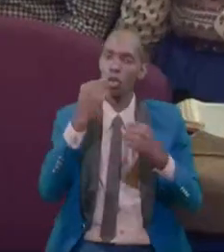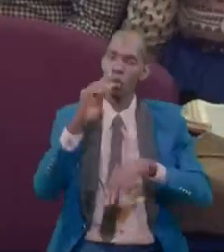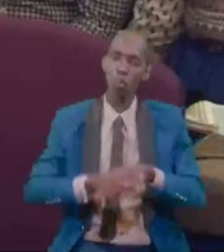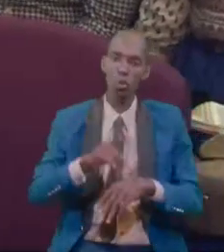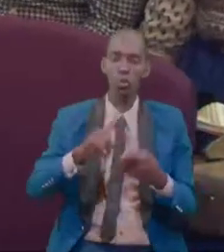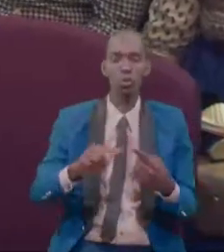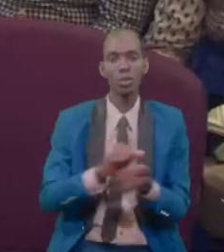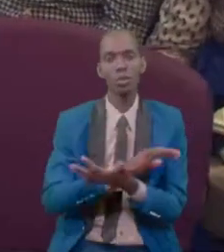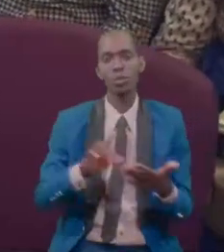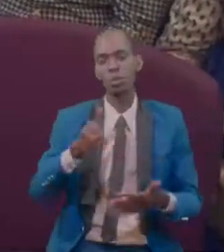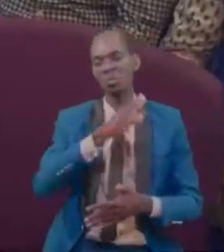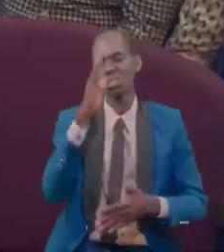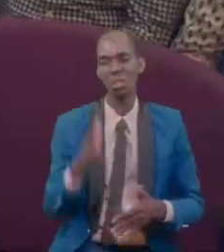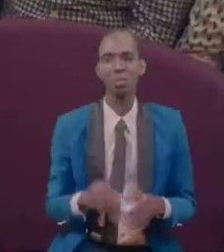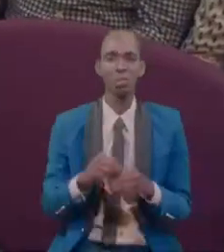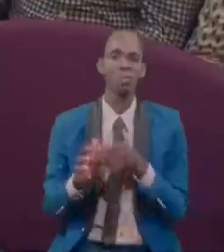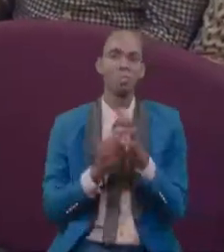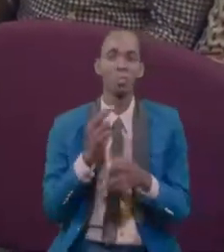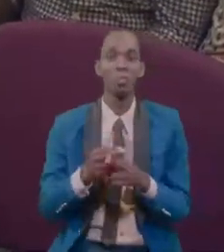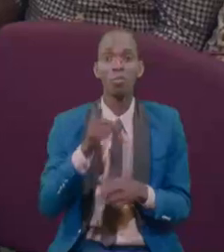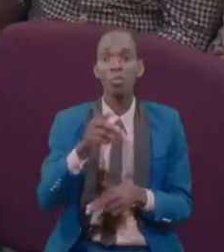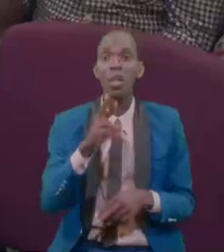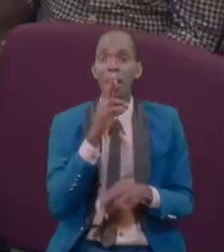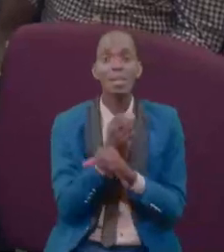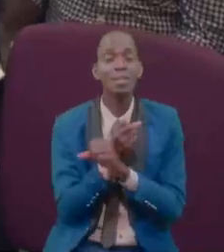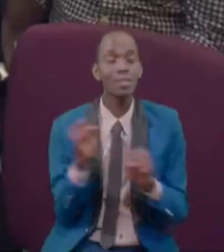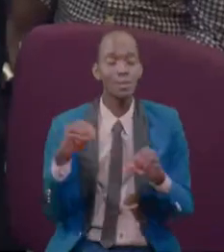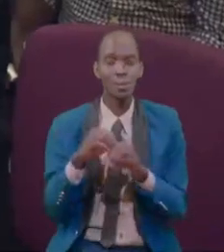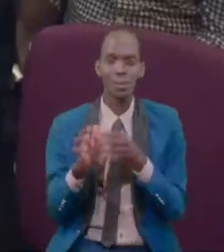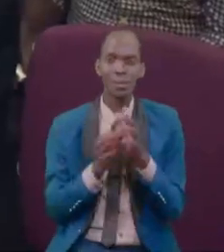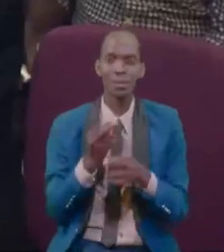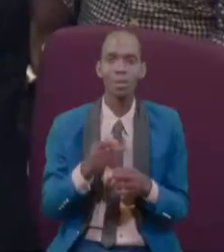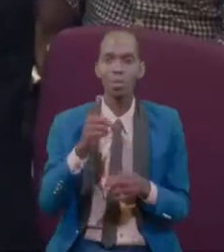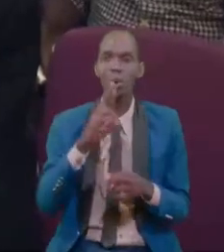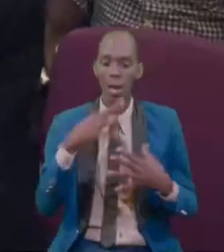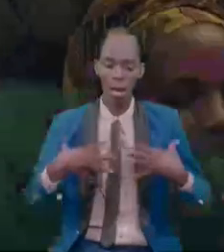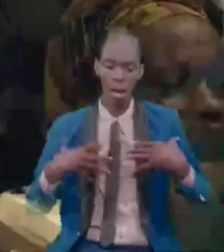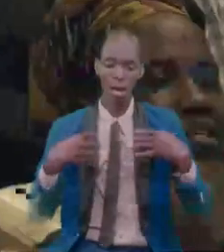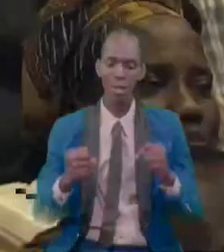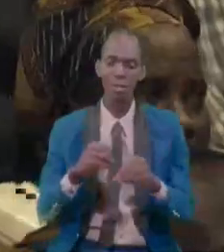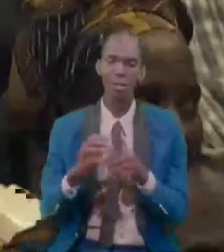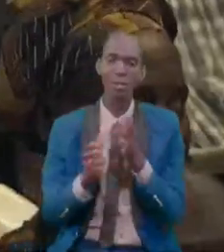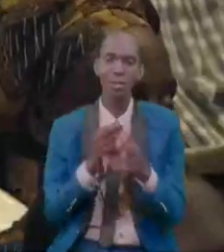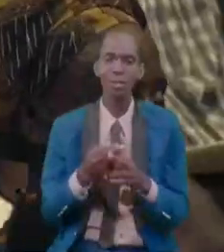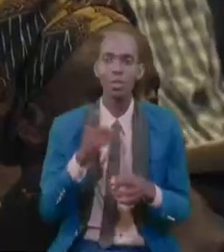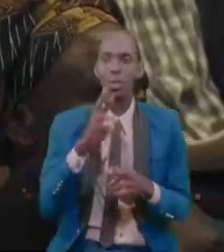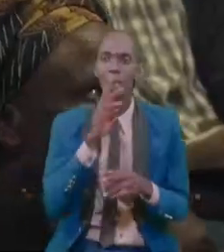détruise. Vous êtes sauvés. Vous êtes guéris. Vous êtes